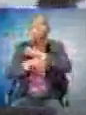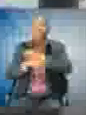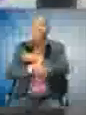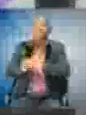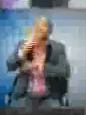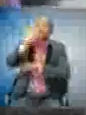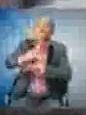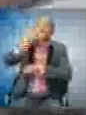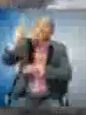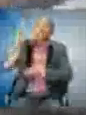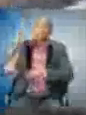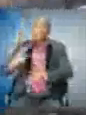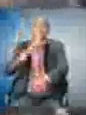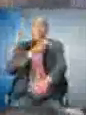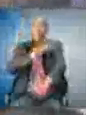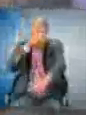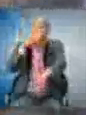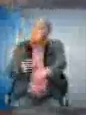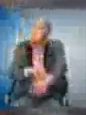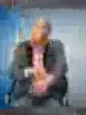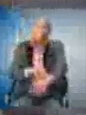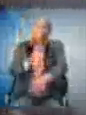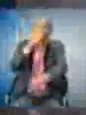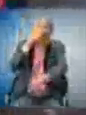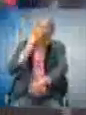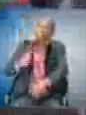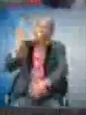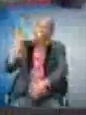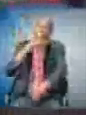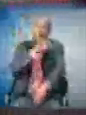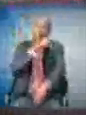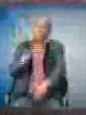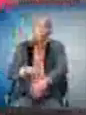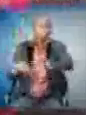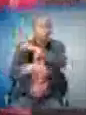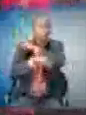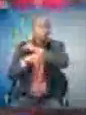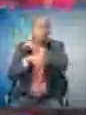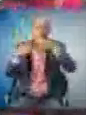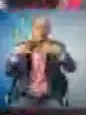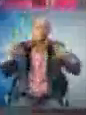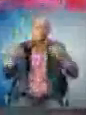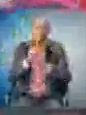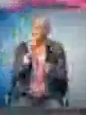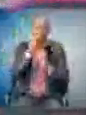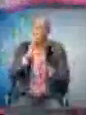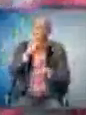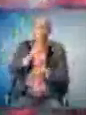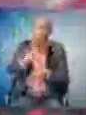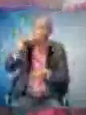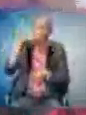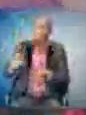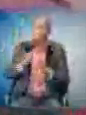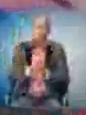66 kilometre ya kable wanaiba 3 kwa 66. Tunasikilizana. Kama unaangalia 66